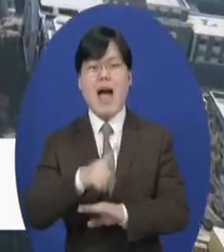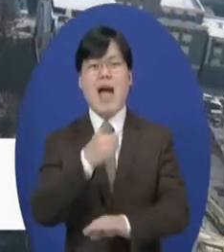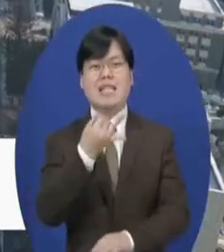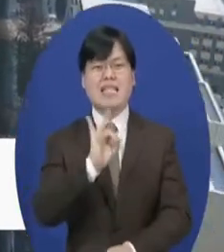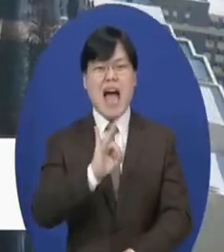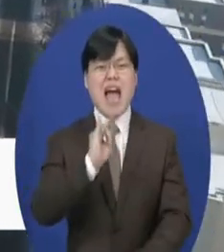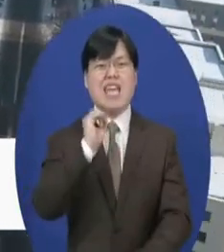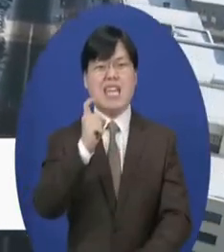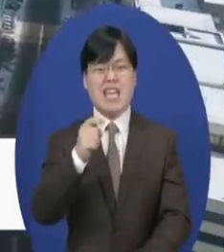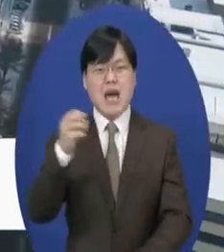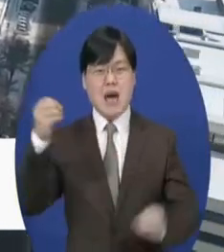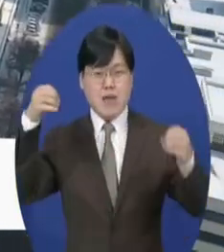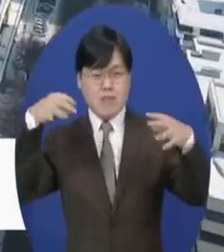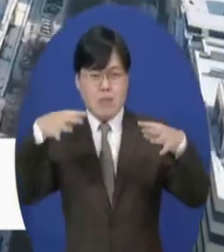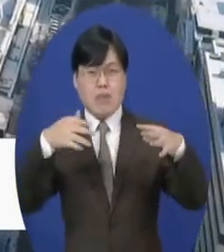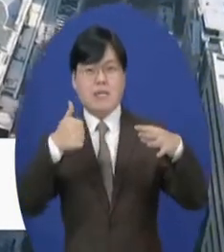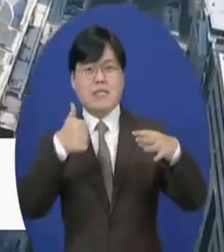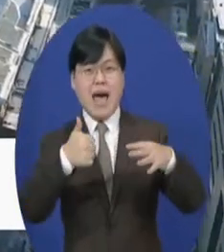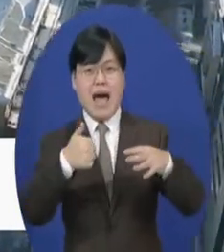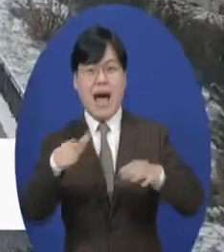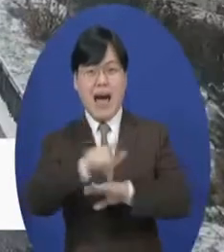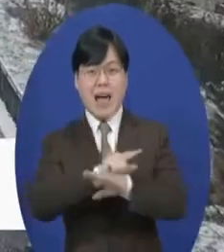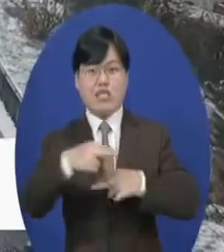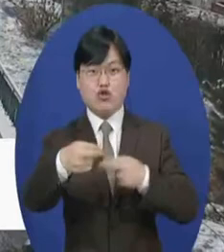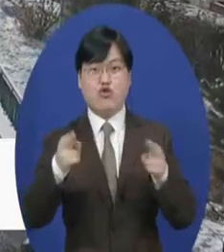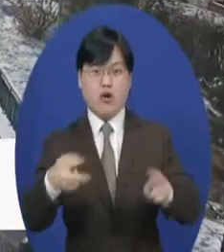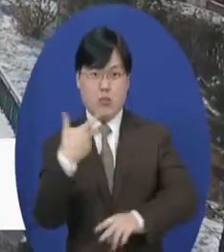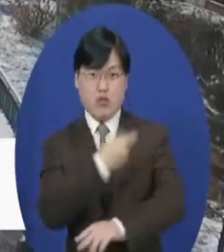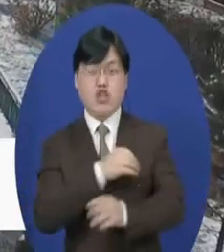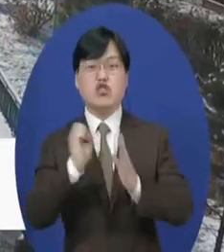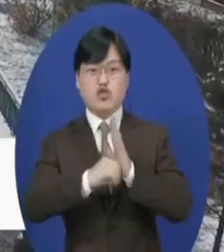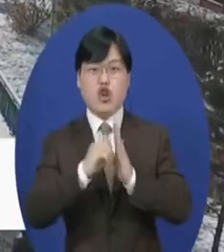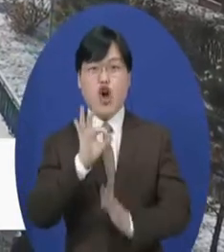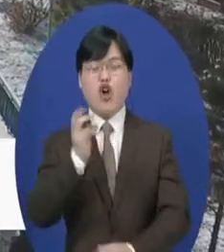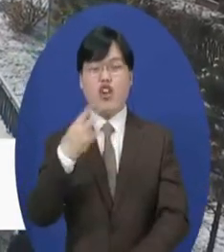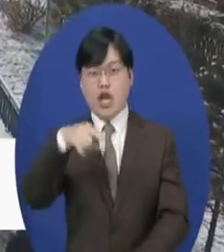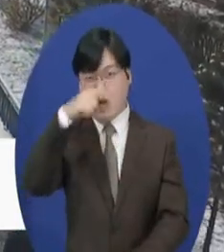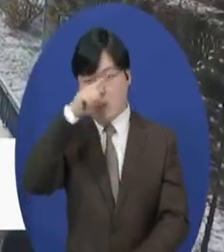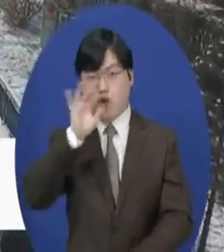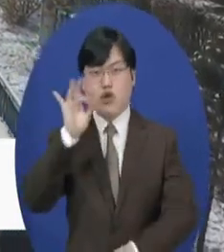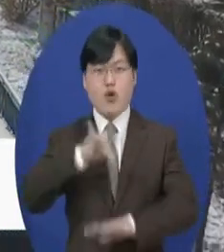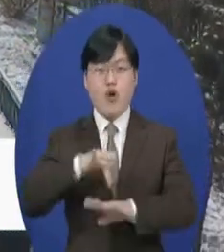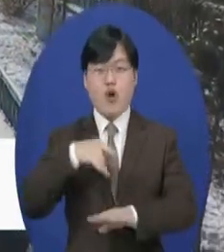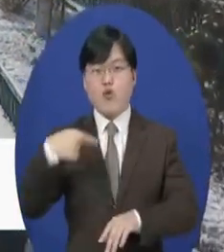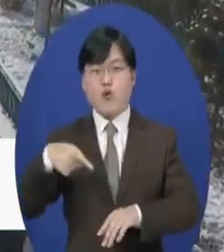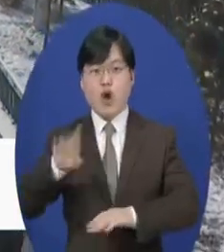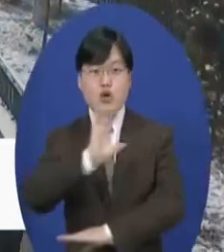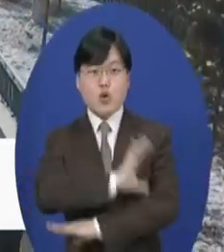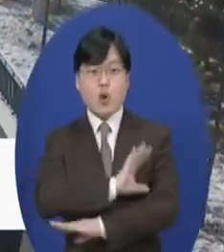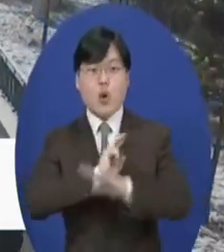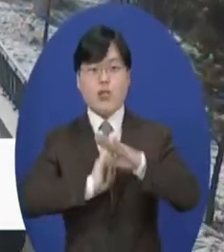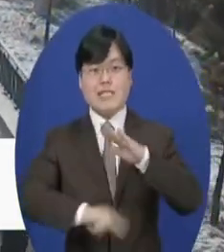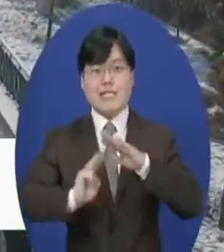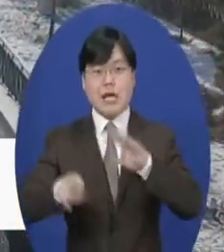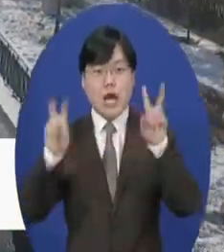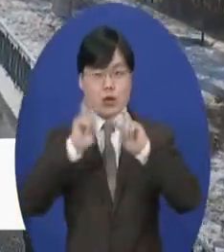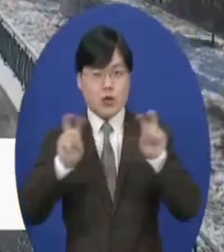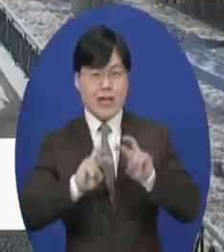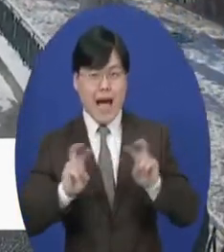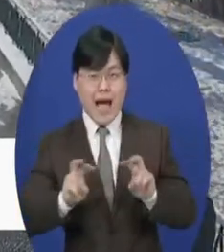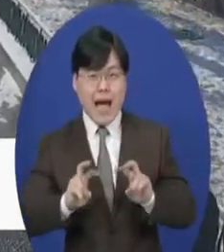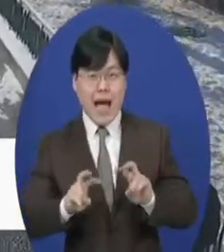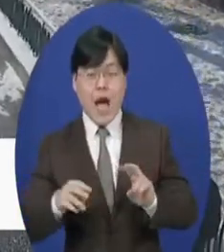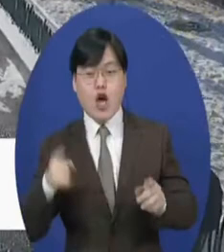ихтэй агааржуулалт гэрэлтүүлэх сайтай газарт хийх шаардлагатай тул өрхийн эрүүл мэндийн төвөд өөрт хамгийн ойр байрлах сургууль цэцэрлэгийн байрны судалгаа